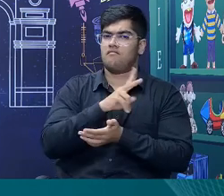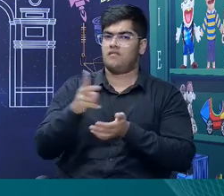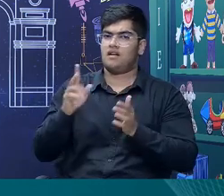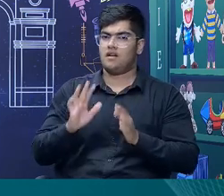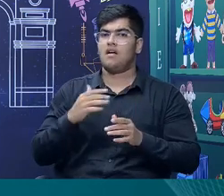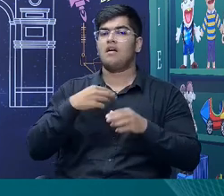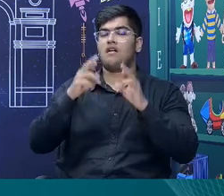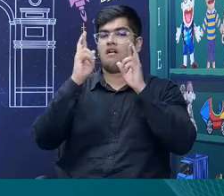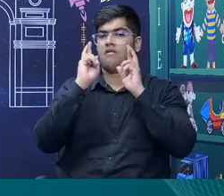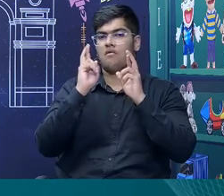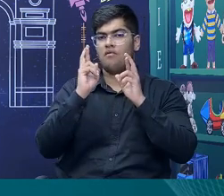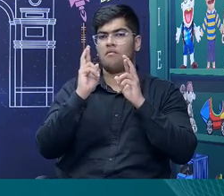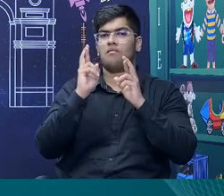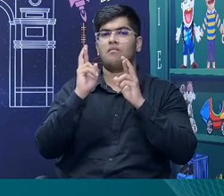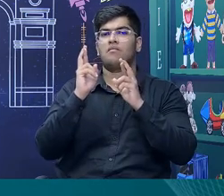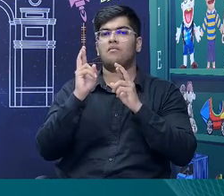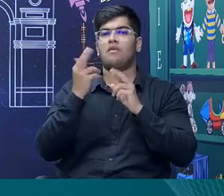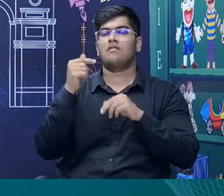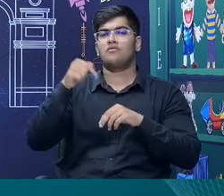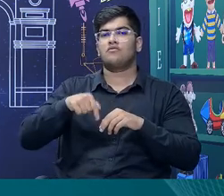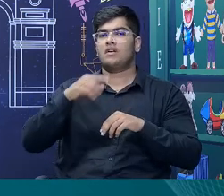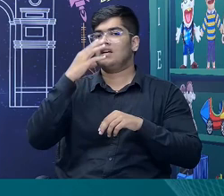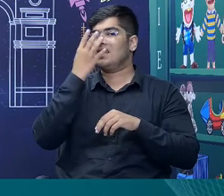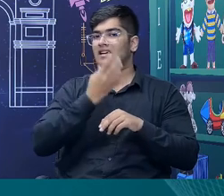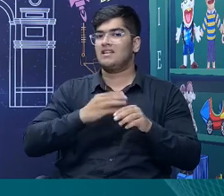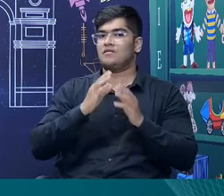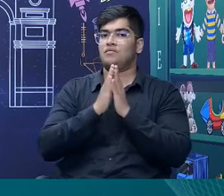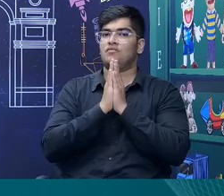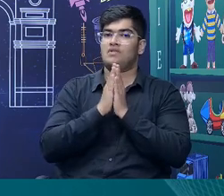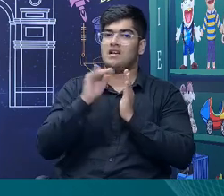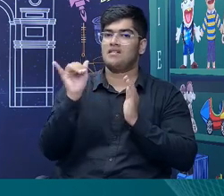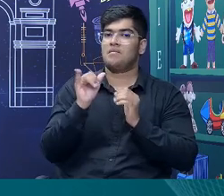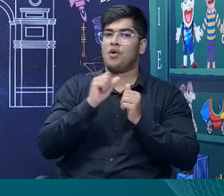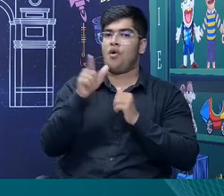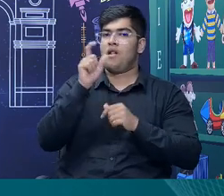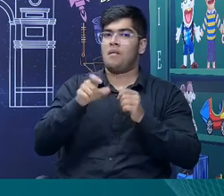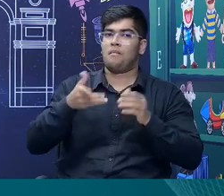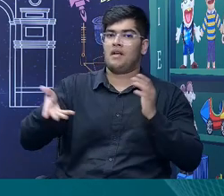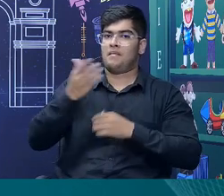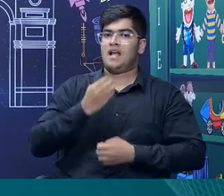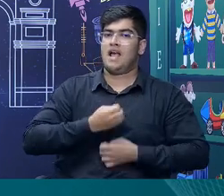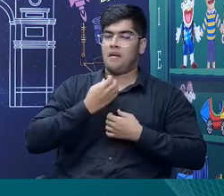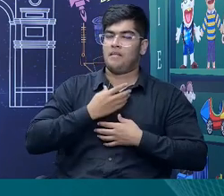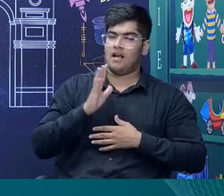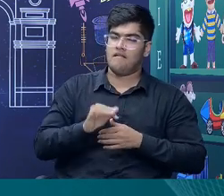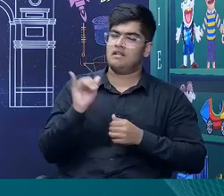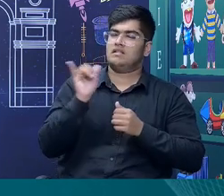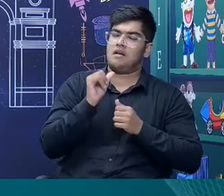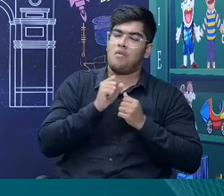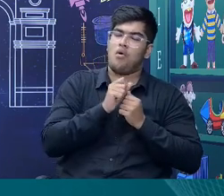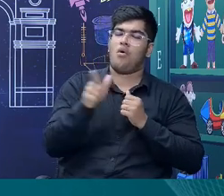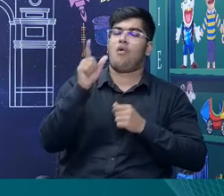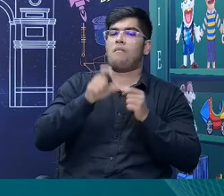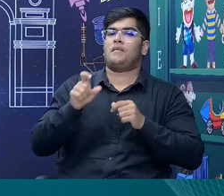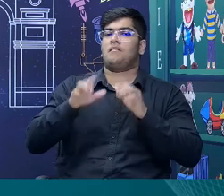उम्मीद करेंगे की जैसे गणेश जी सभी के लिए लेकर आते हैं अनंत खुशियां आपके भी जीवन में लेकर आए